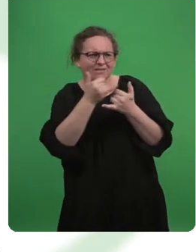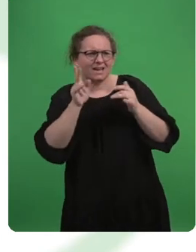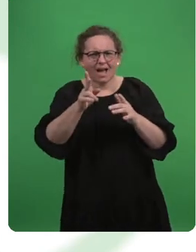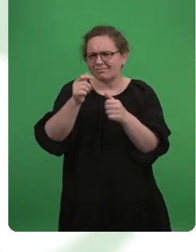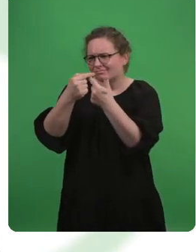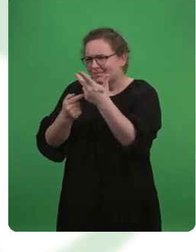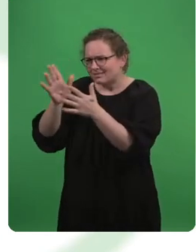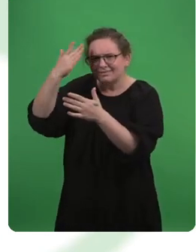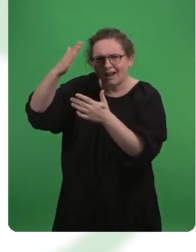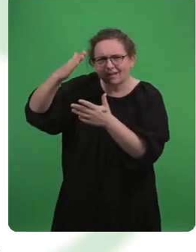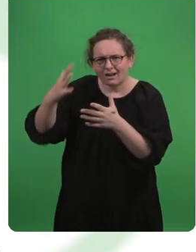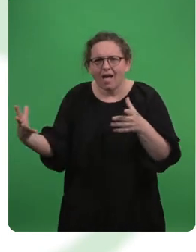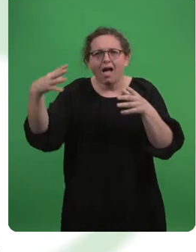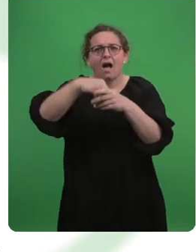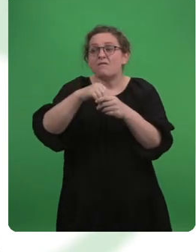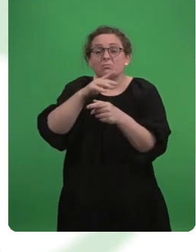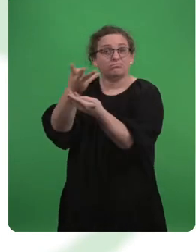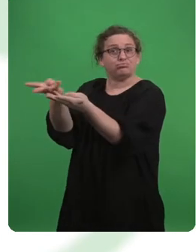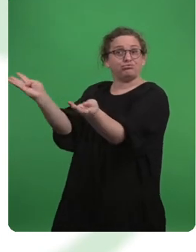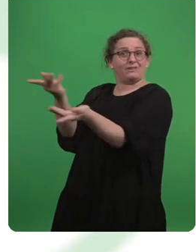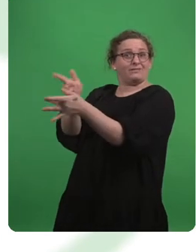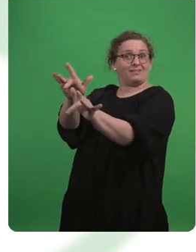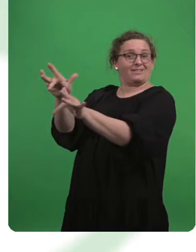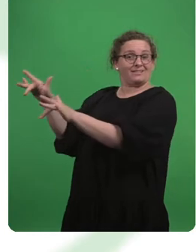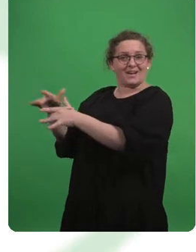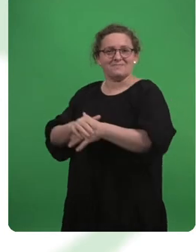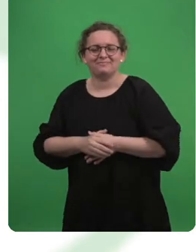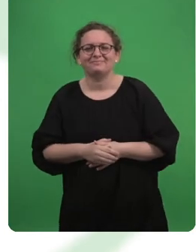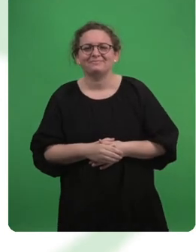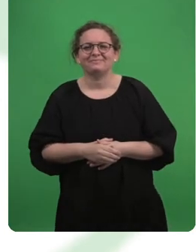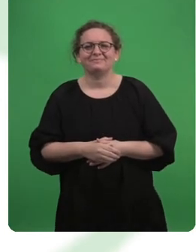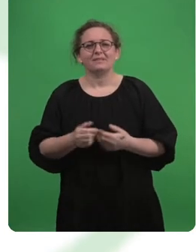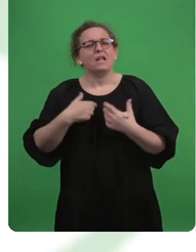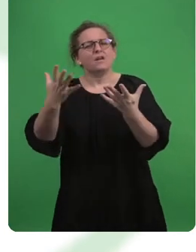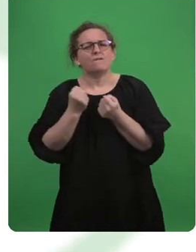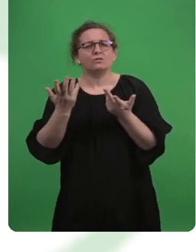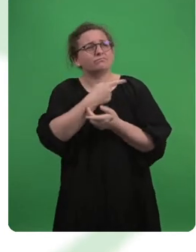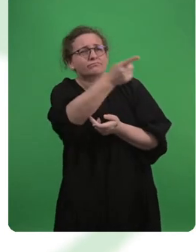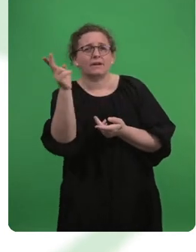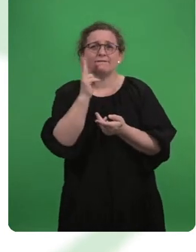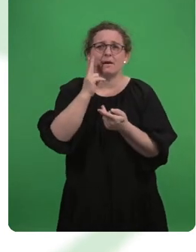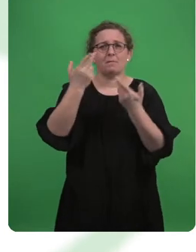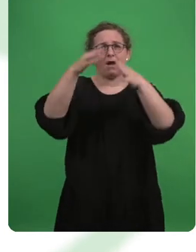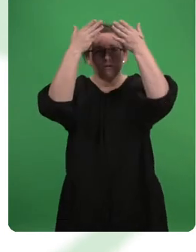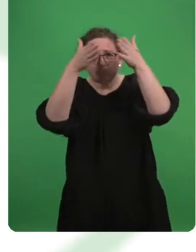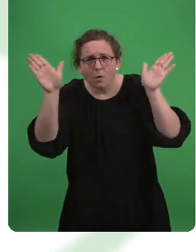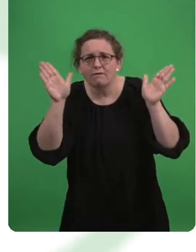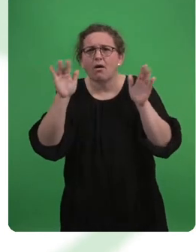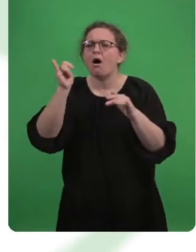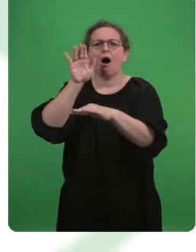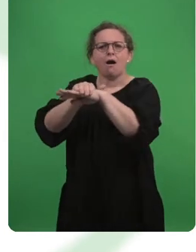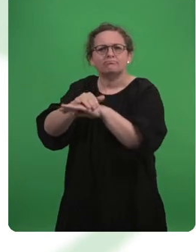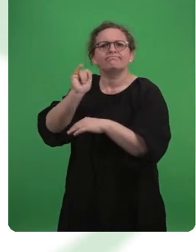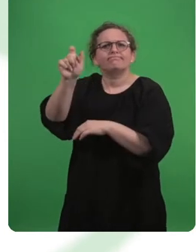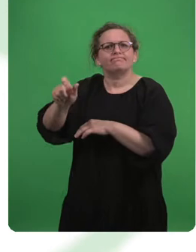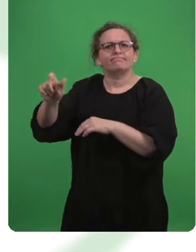much easier to find exactly the talent they require from the broadest possible pool of talent. Zu wünschen wäre, dass Firmen offen